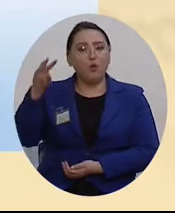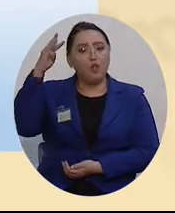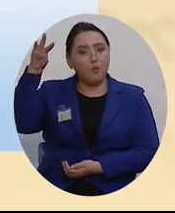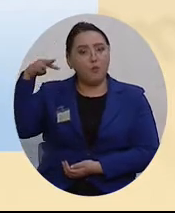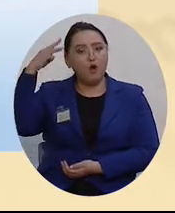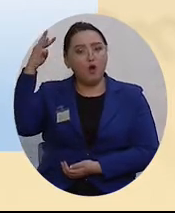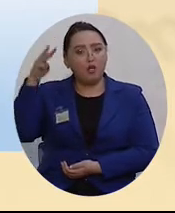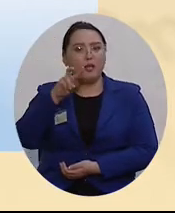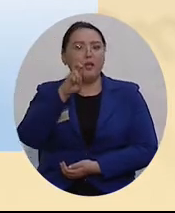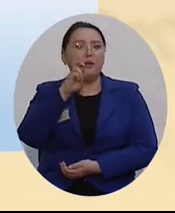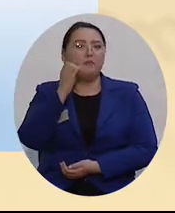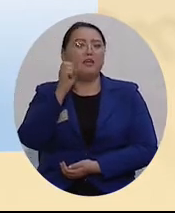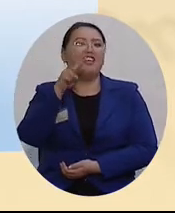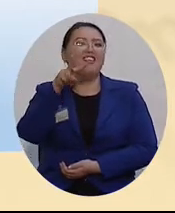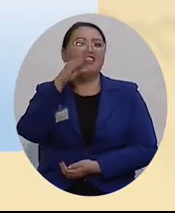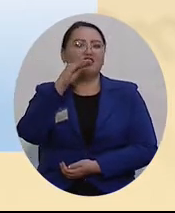биелжээ.